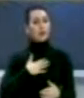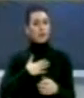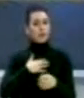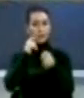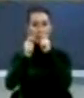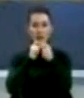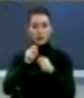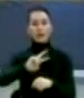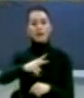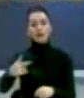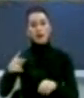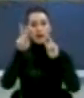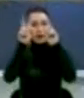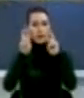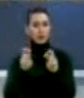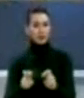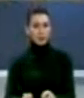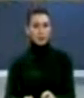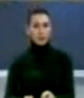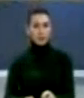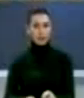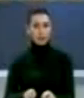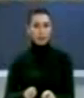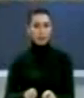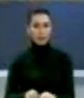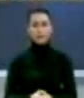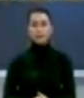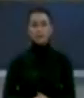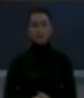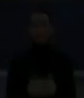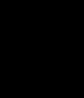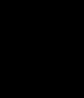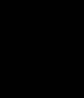dhe për temat e tjera që do t'i hapni në dialog me Republikën e Serbisë. Faleminderit.